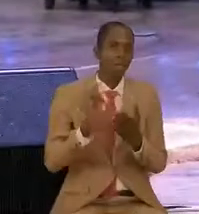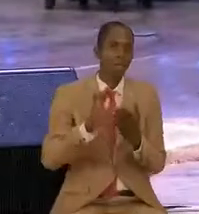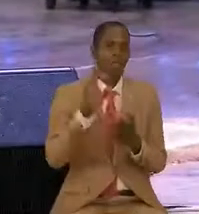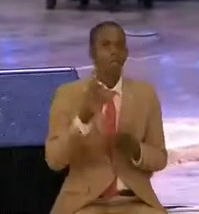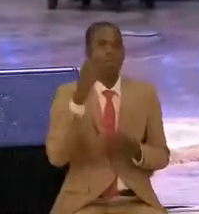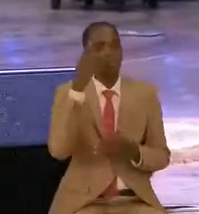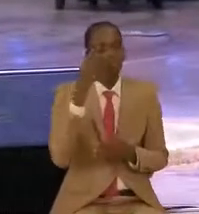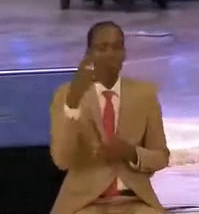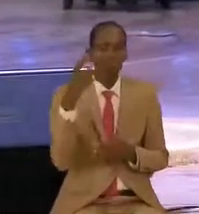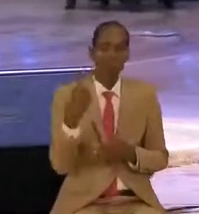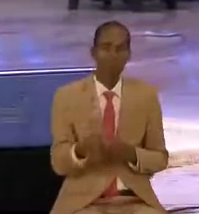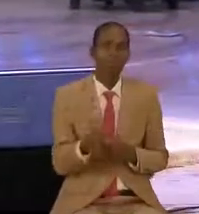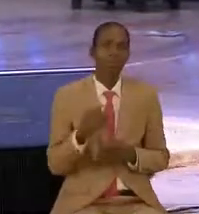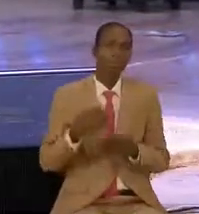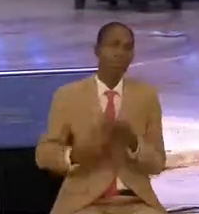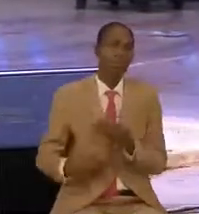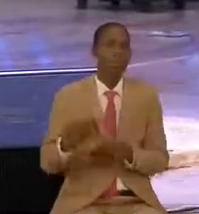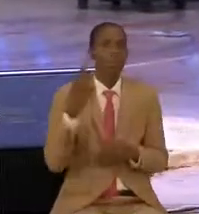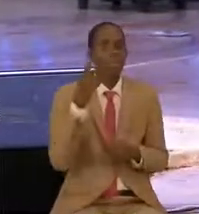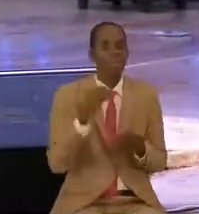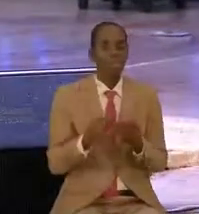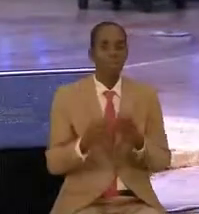la postérité de Dieu.